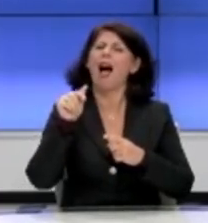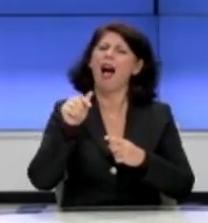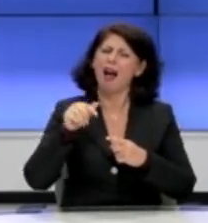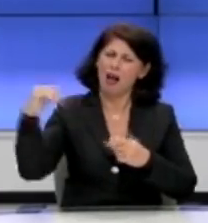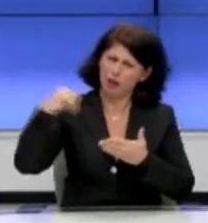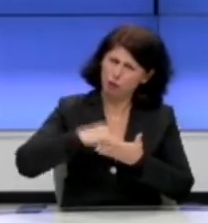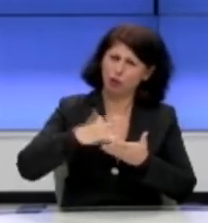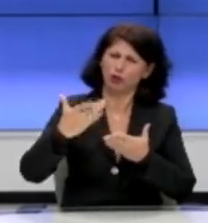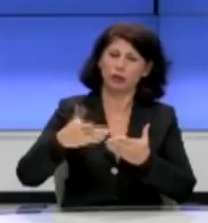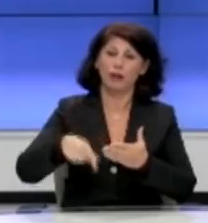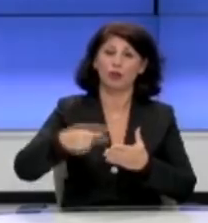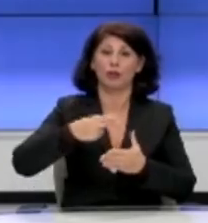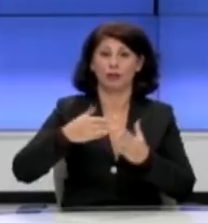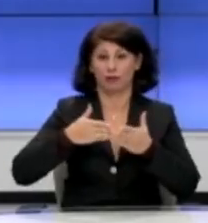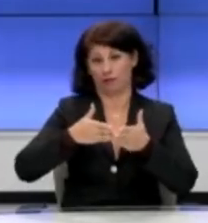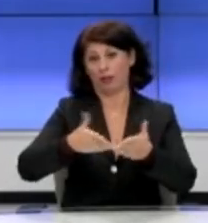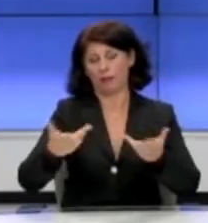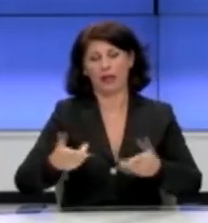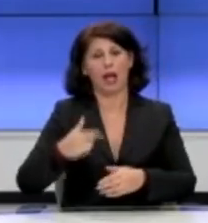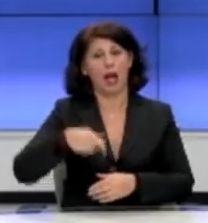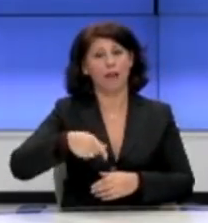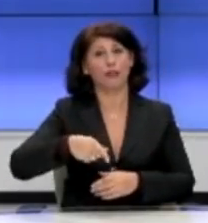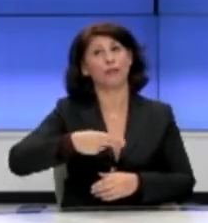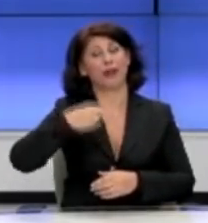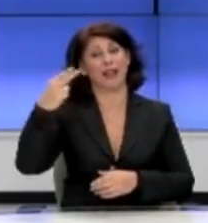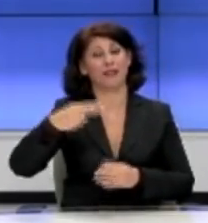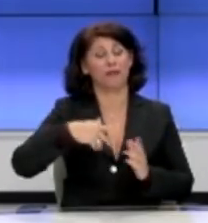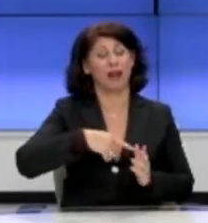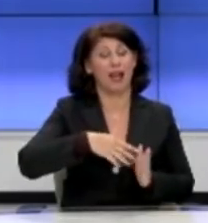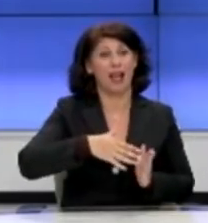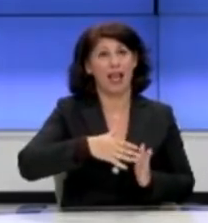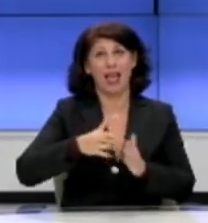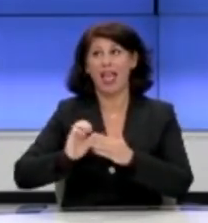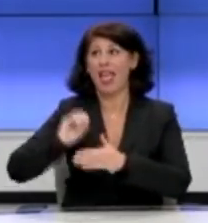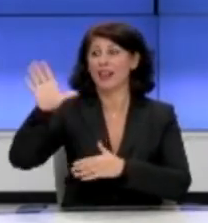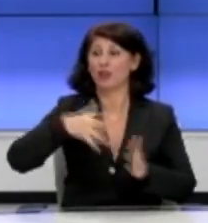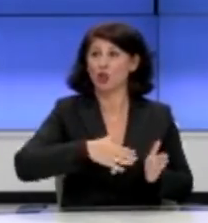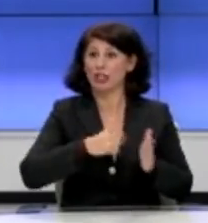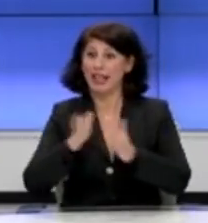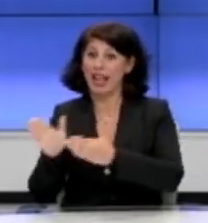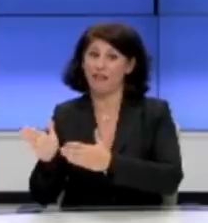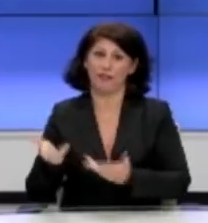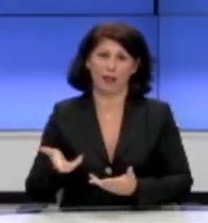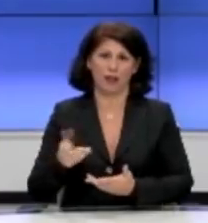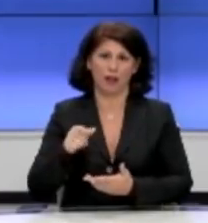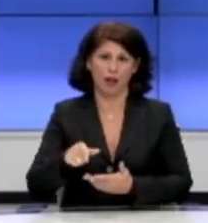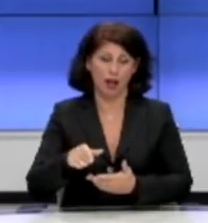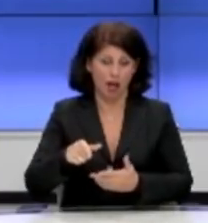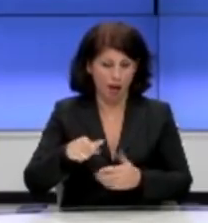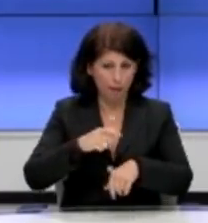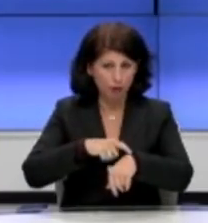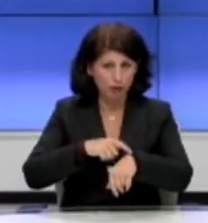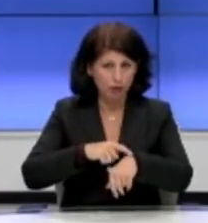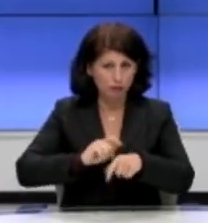είναι άλλωστε η περίφημη εξωστρέφεια που έχετε κάνει σημαία σας χρόνια τώρα, τη στιγμή που